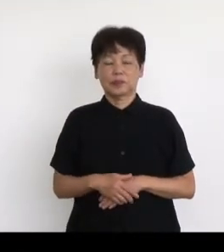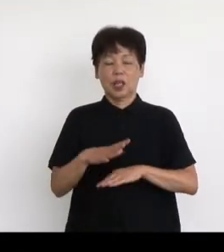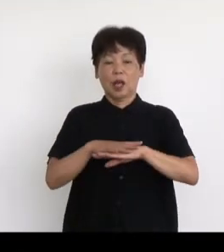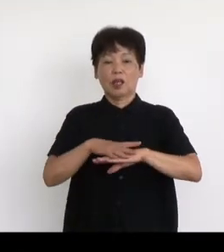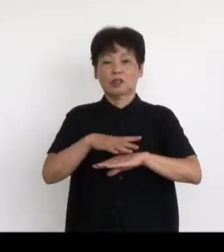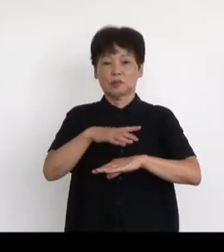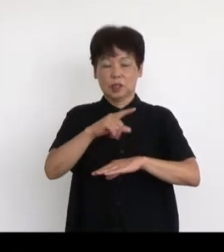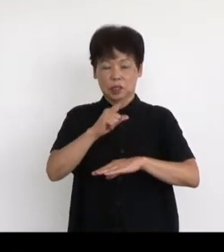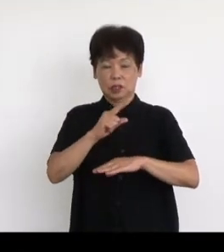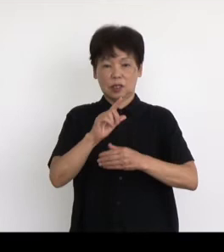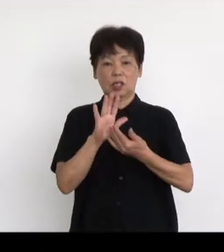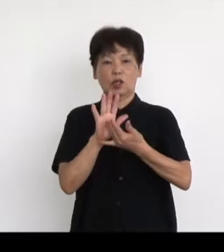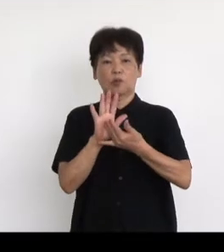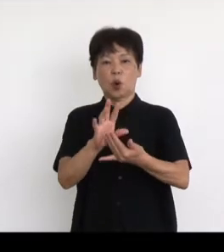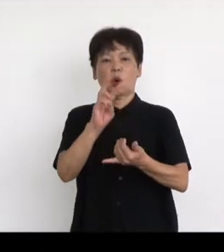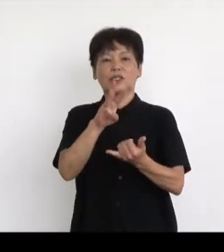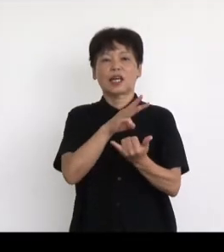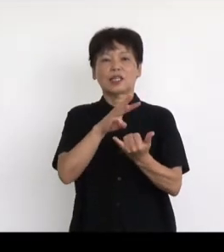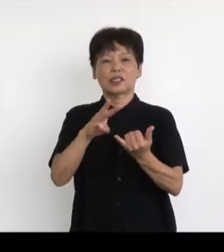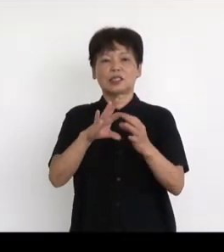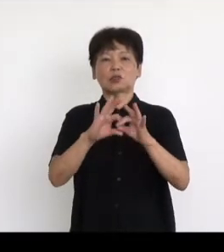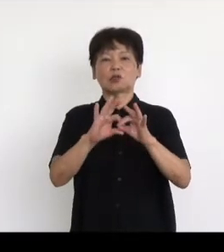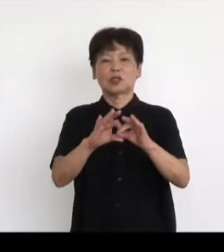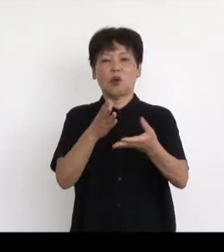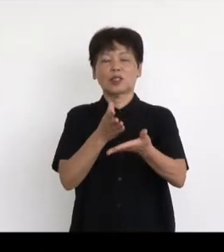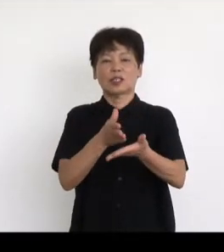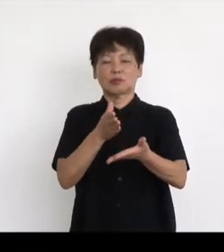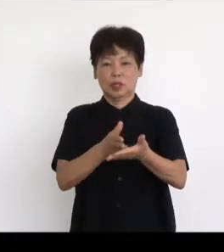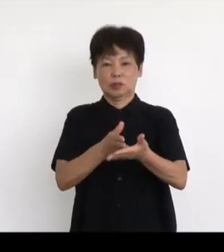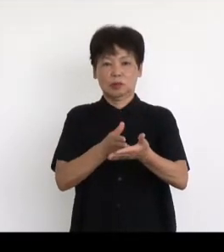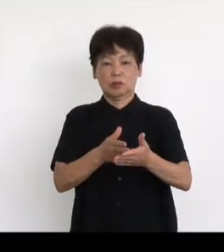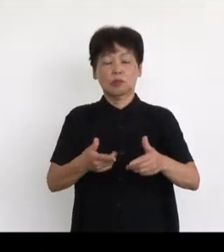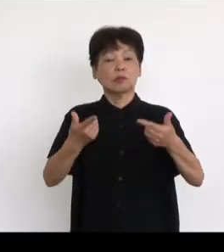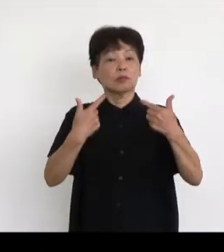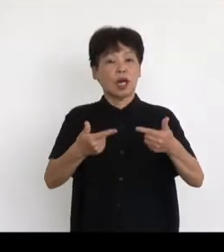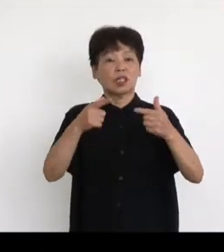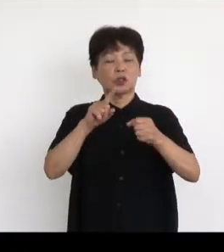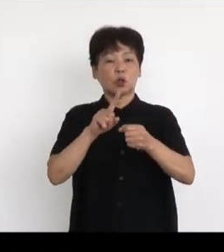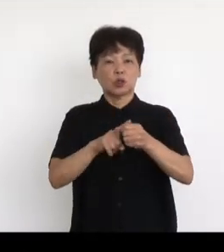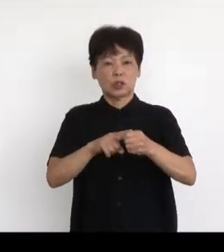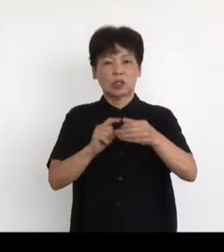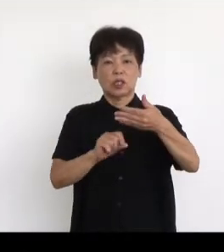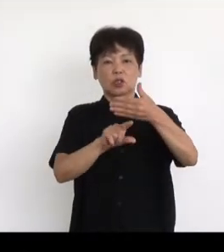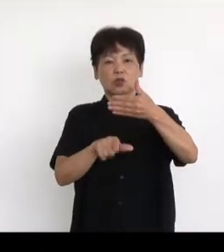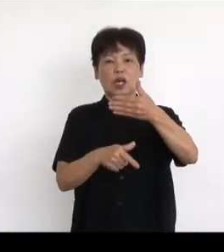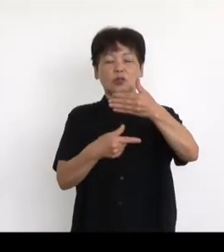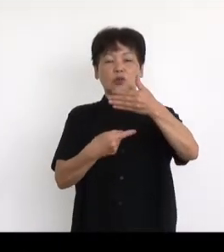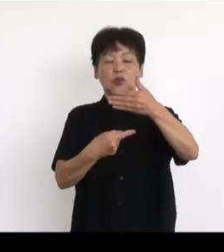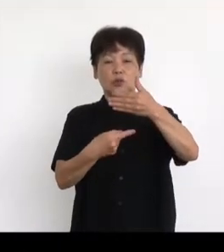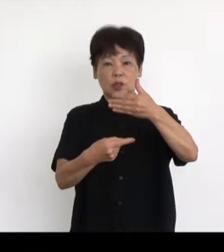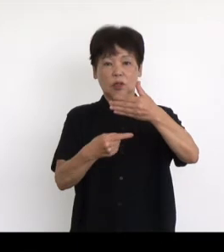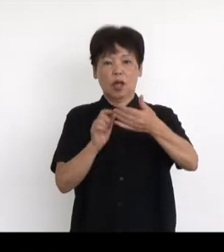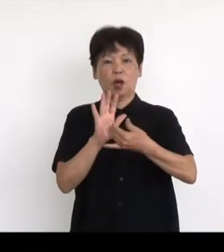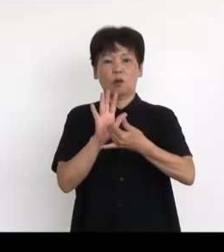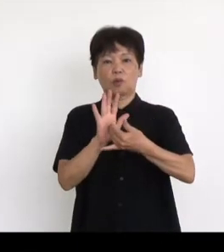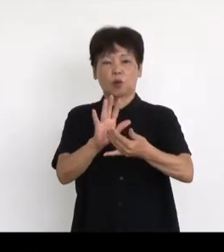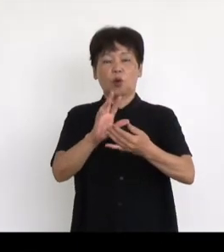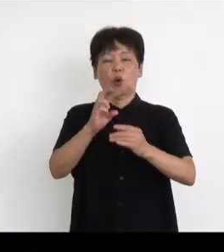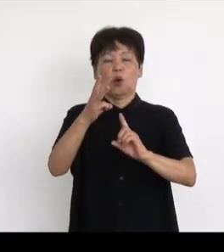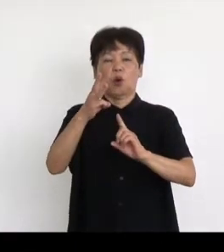じめに防災についてです。毎年9月1日は防災の日です